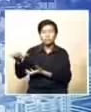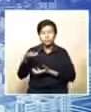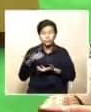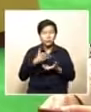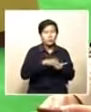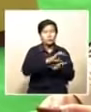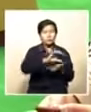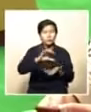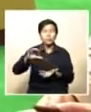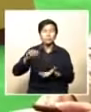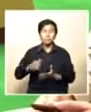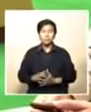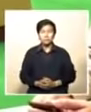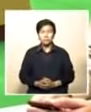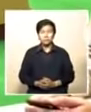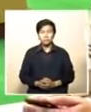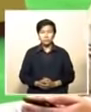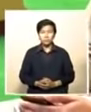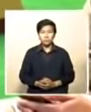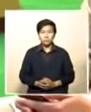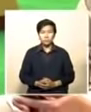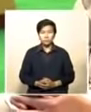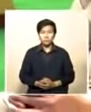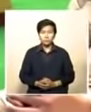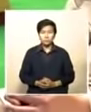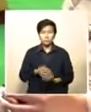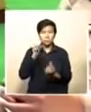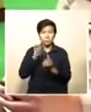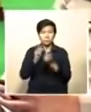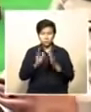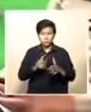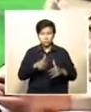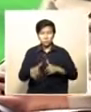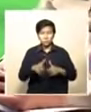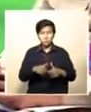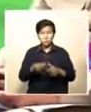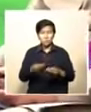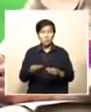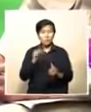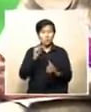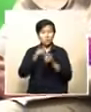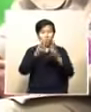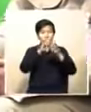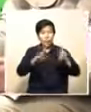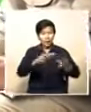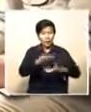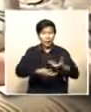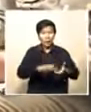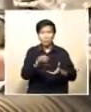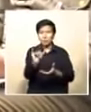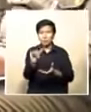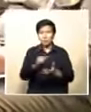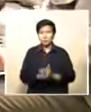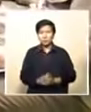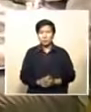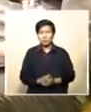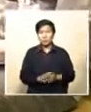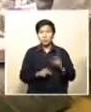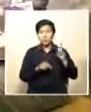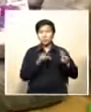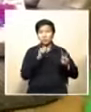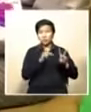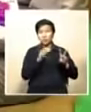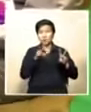ขอเรียนว่าเรายังผลิตได้วันละ 2.3 ล้านชิ้นอย่างเดิมส่วนกร